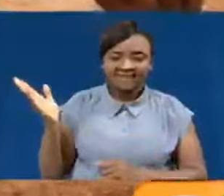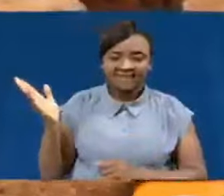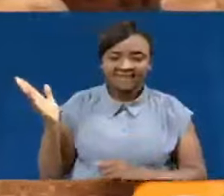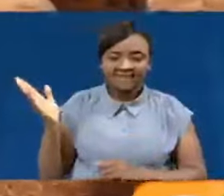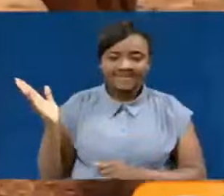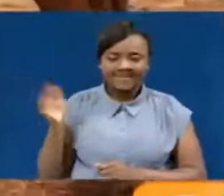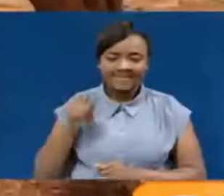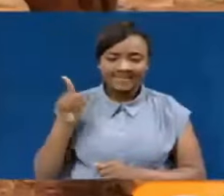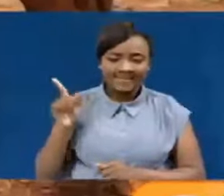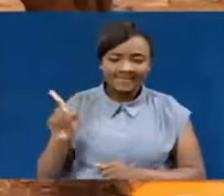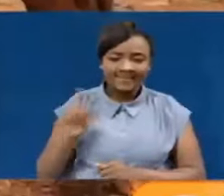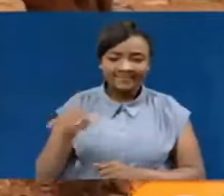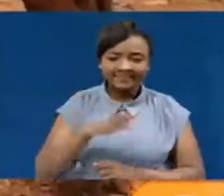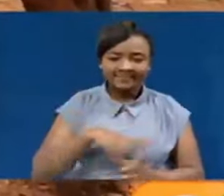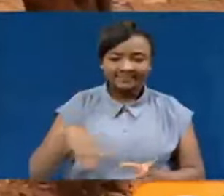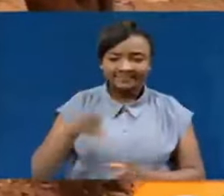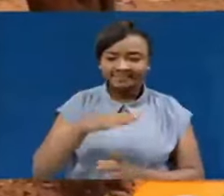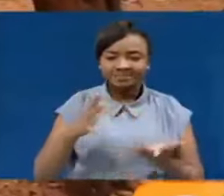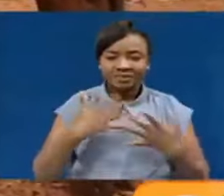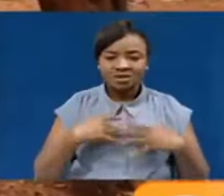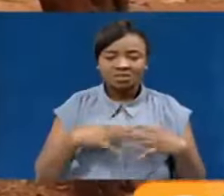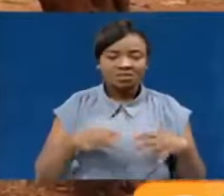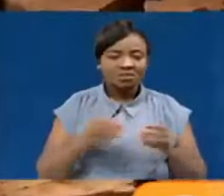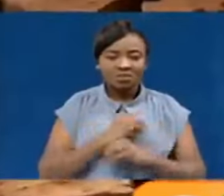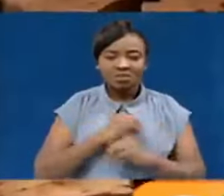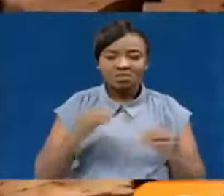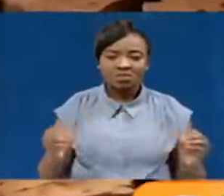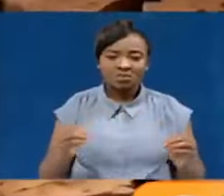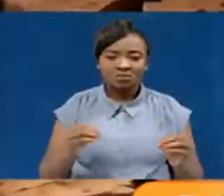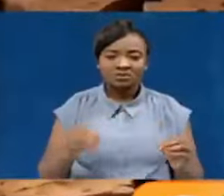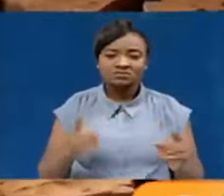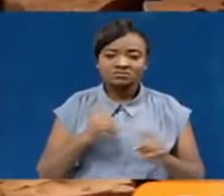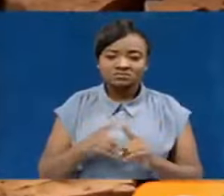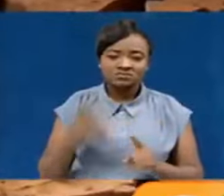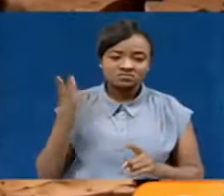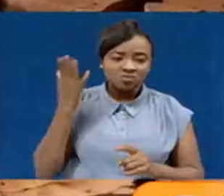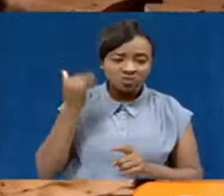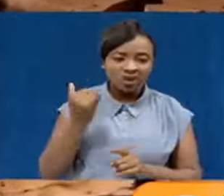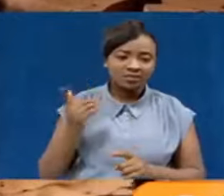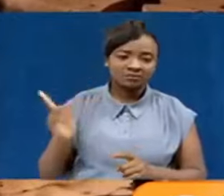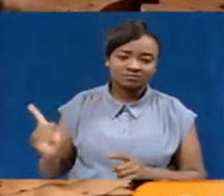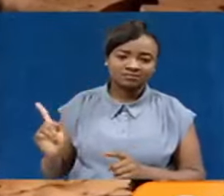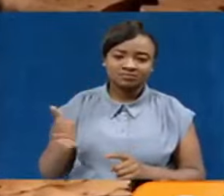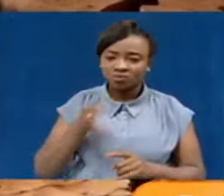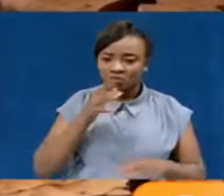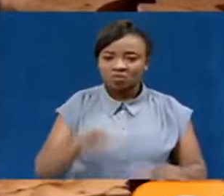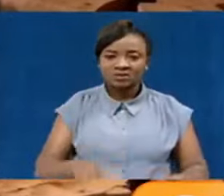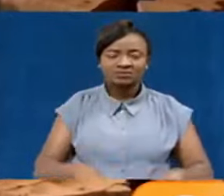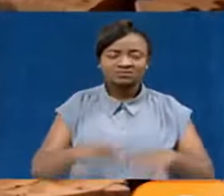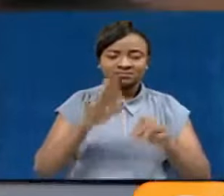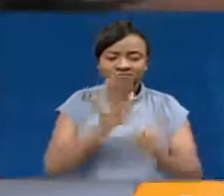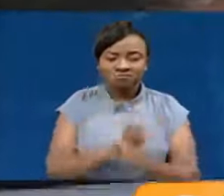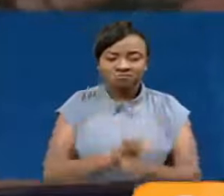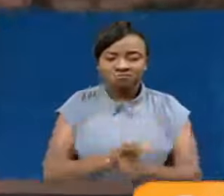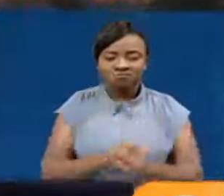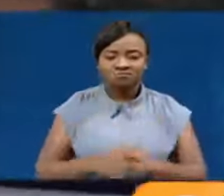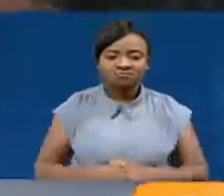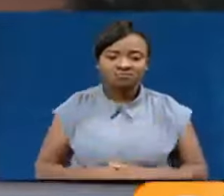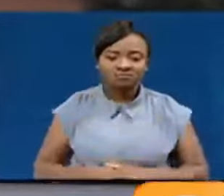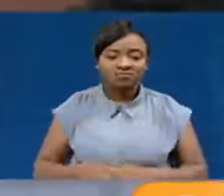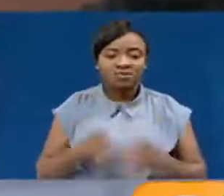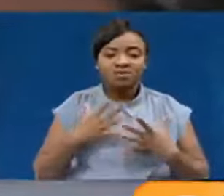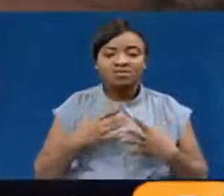Eneo hili limesalia mahame, ila athari za mafuriko zinaonekana. Wakazi wako wapi?